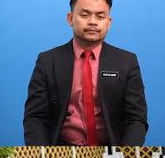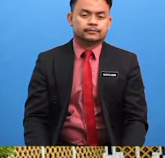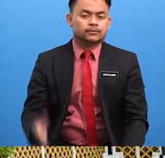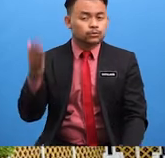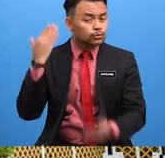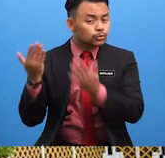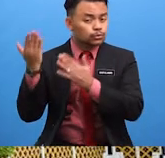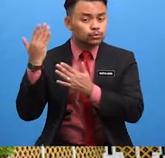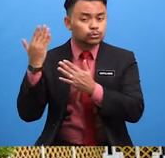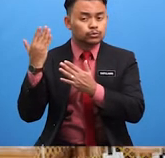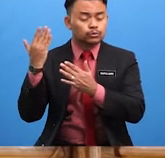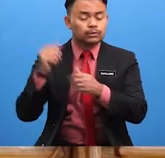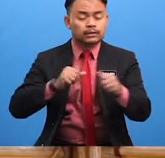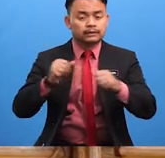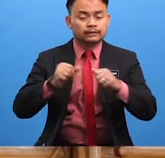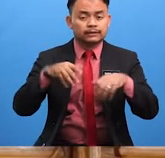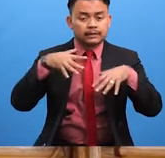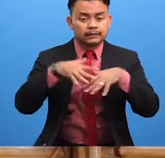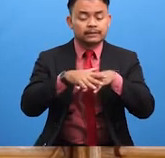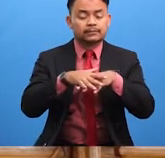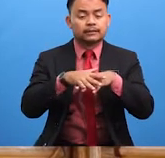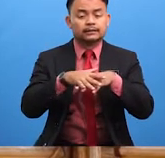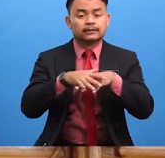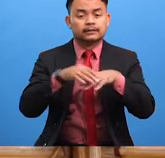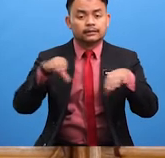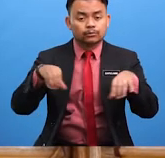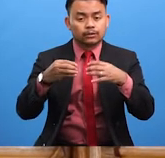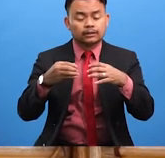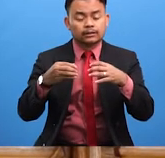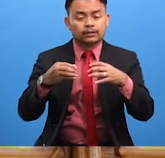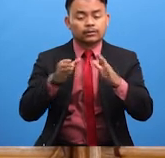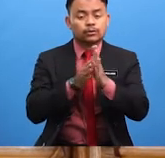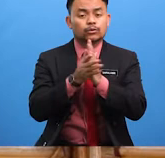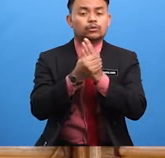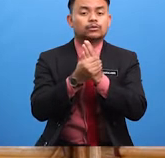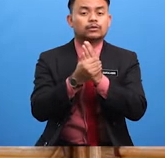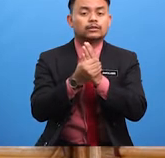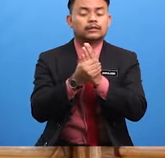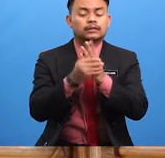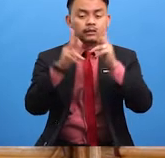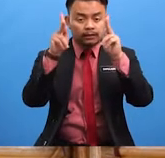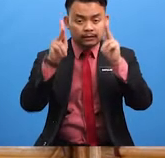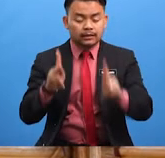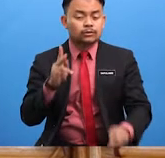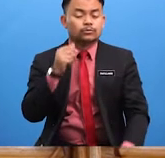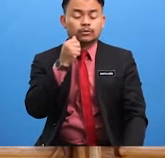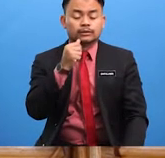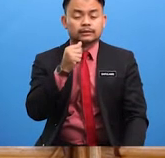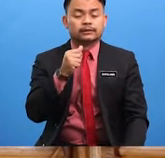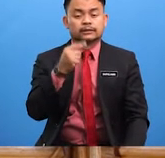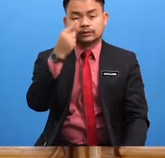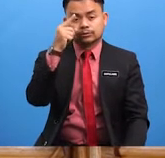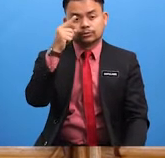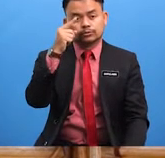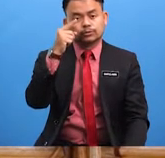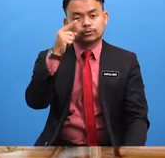dahulu, aktiviti anyaman dilakukan oleh kaum wanita untuk mengisi masa lapang dan bukan sebagai mata